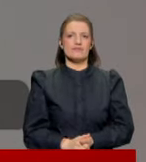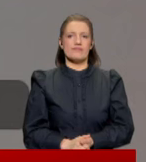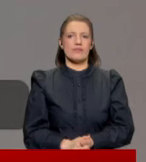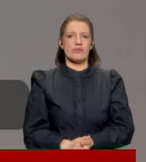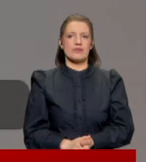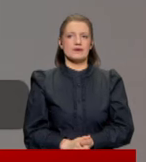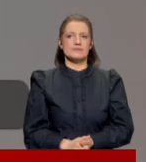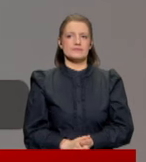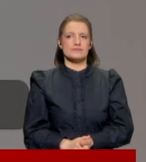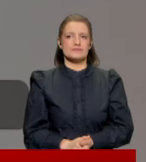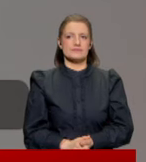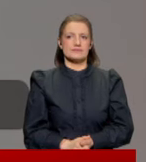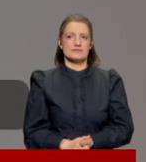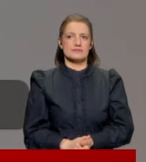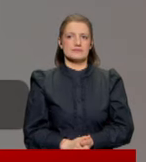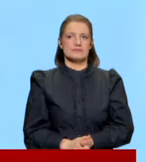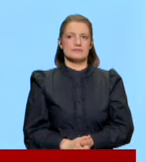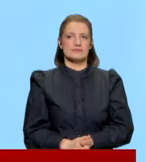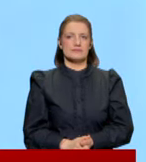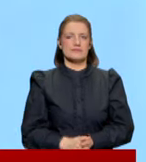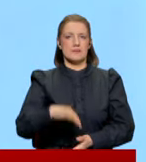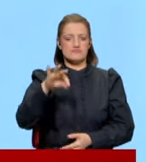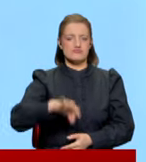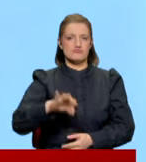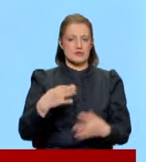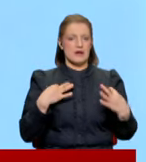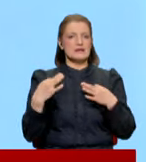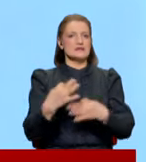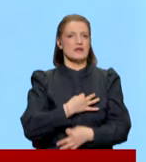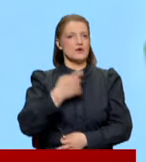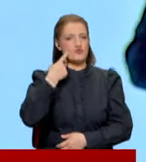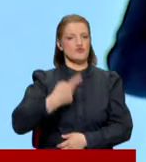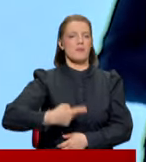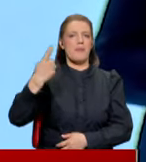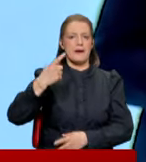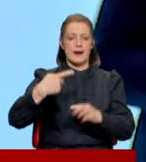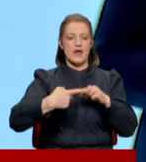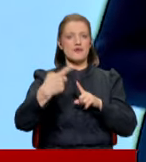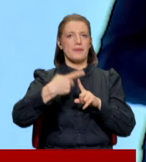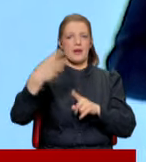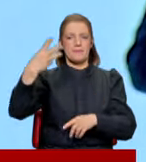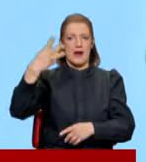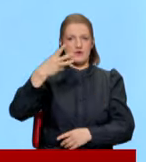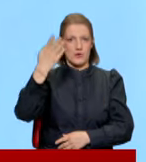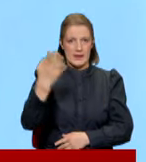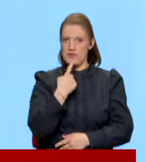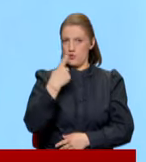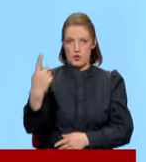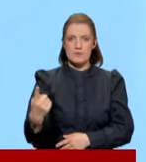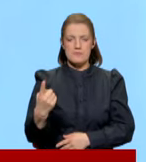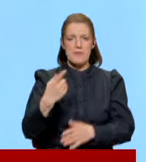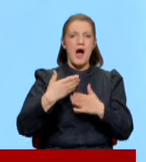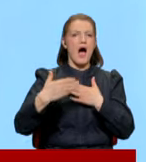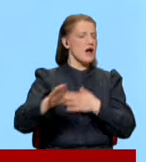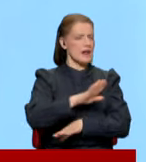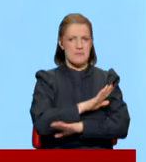Bu seçim son seçim buradan Sayın cumhurbaşkanımız Recep Tayyip Erdoğan'a diyorum